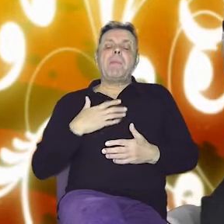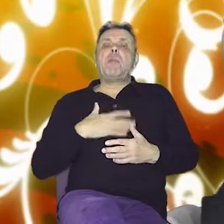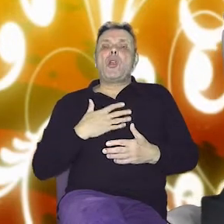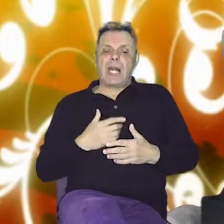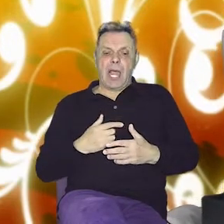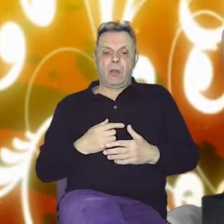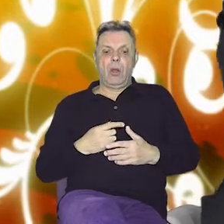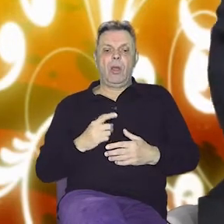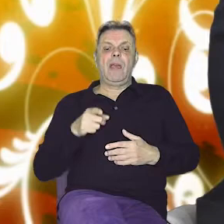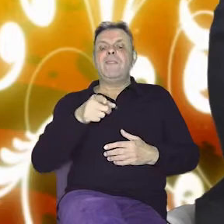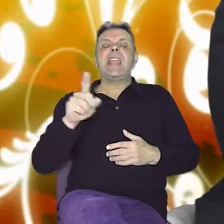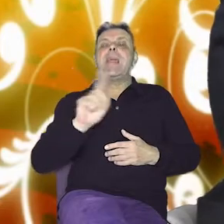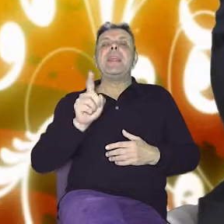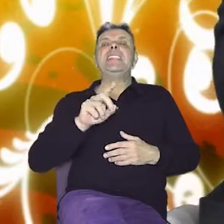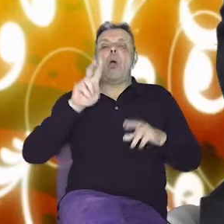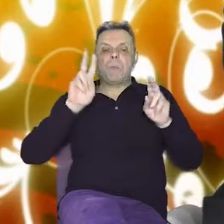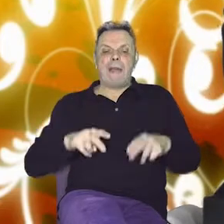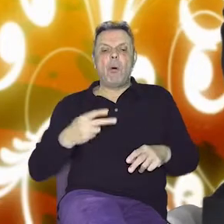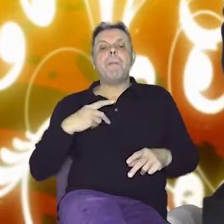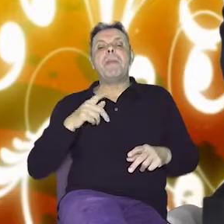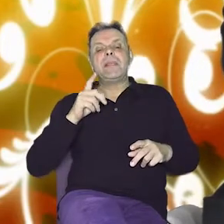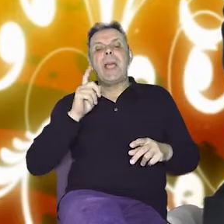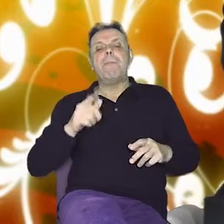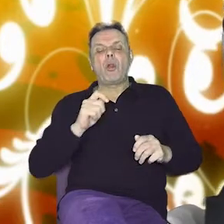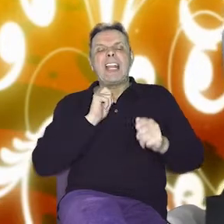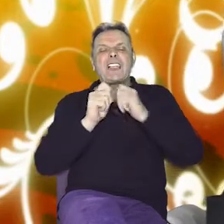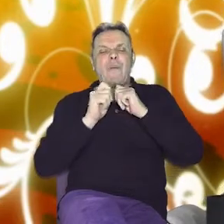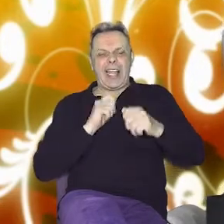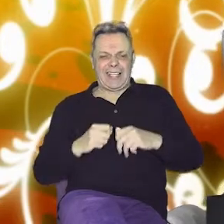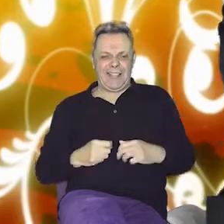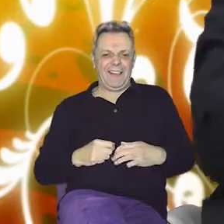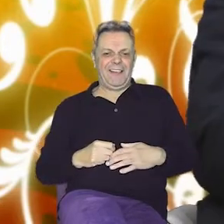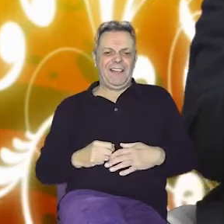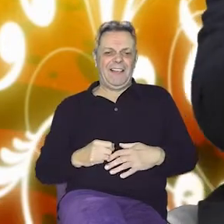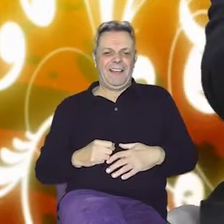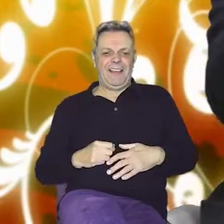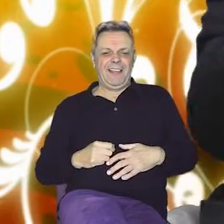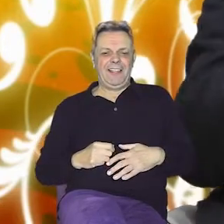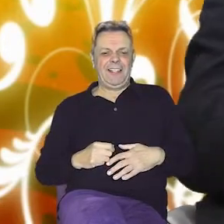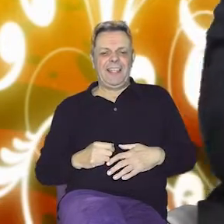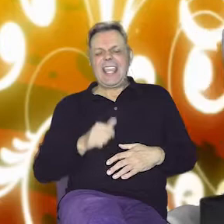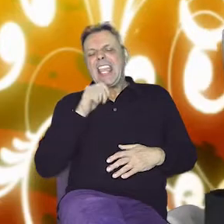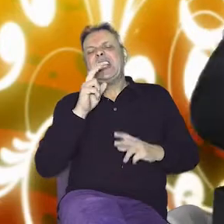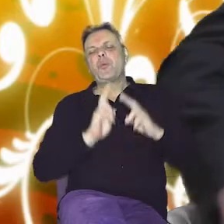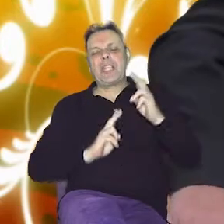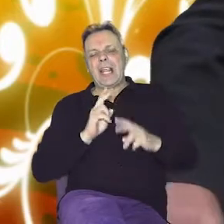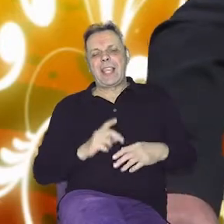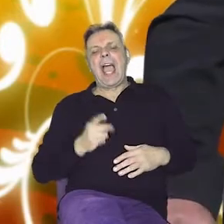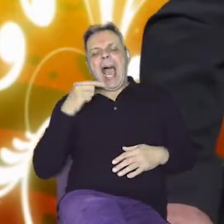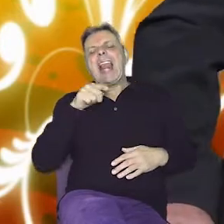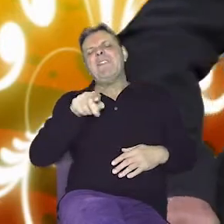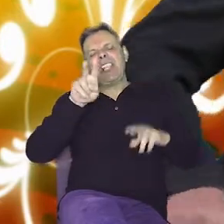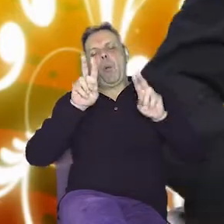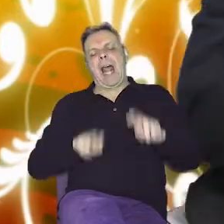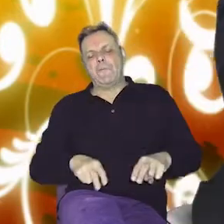vam mogu reći nešto, ne, niste u pravu, onda bi se mogli malo skonfrontirati pa ovoga diskutirati, tu ste naravno